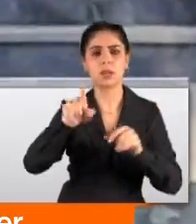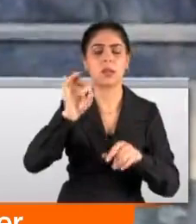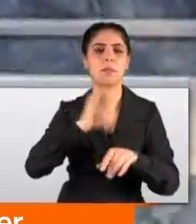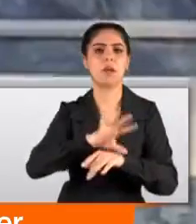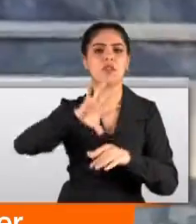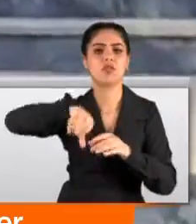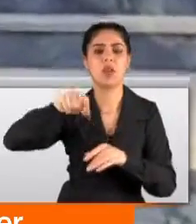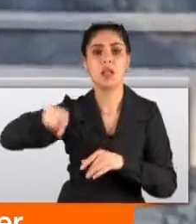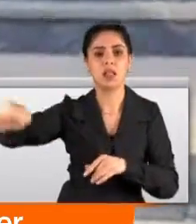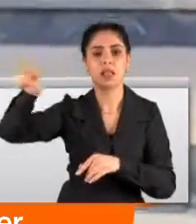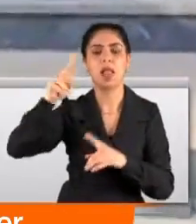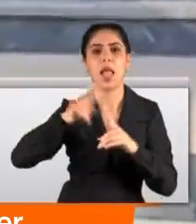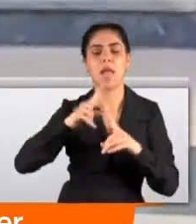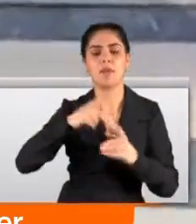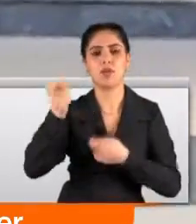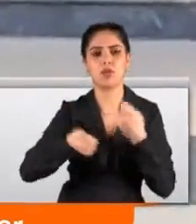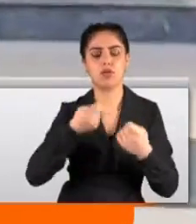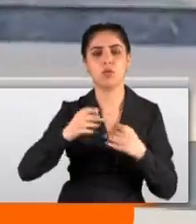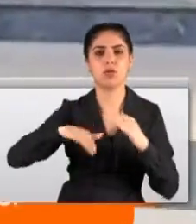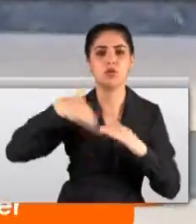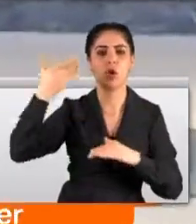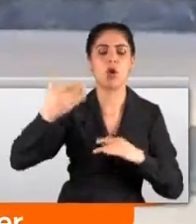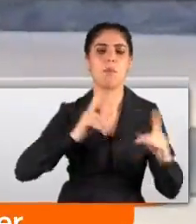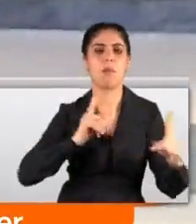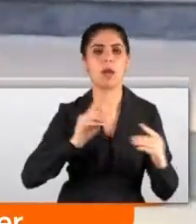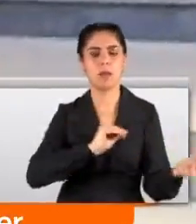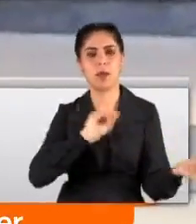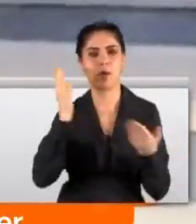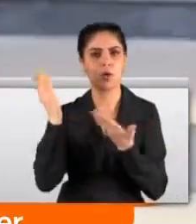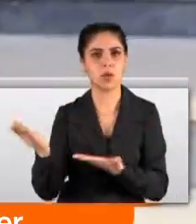yakaladı. Hırsızlar emniyetteki işlemlerinin ardından da adliyeye sevk edildi.